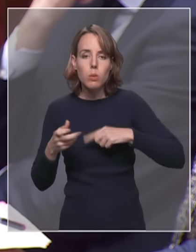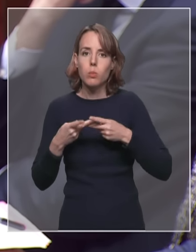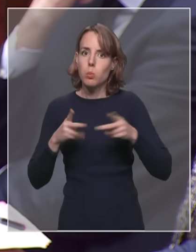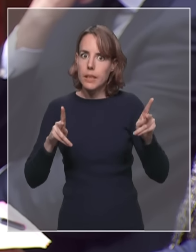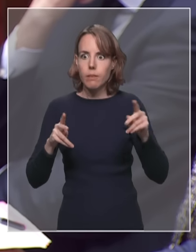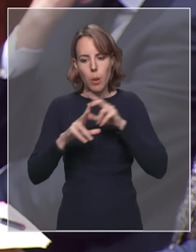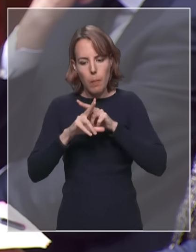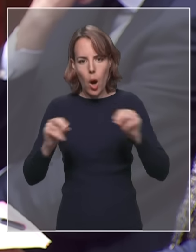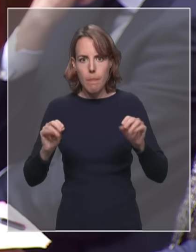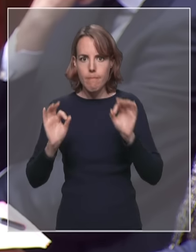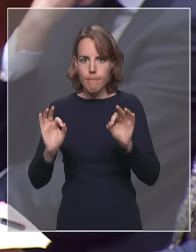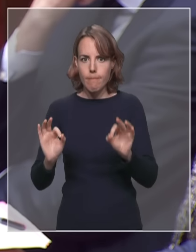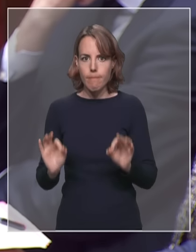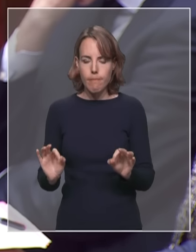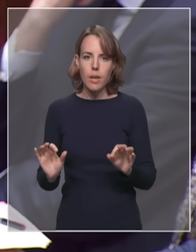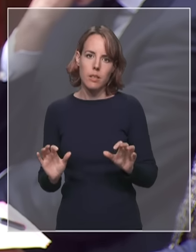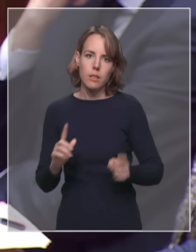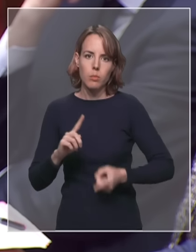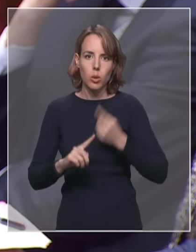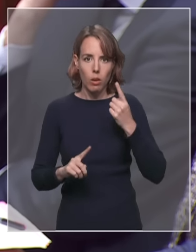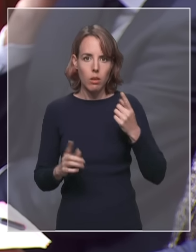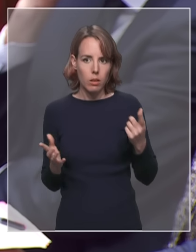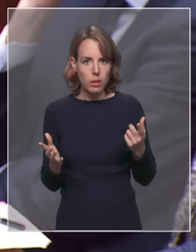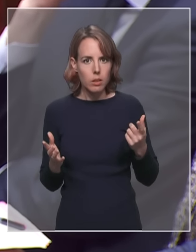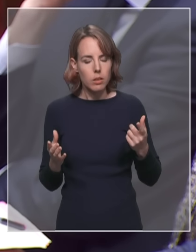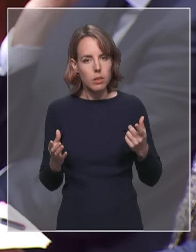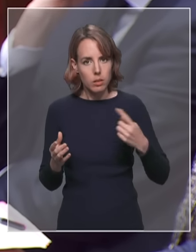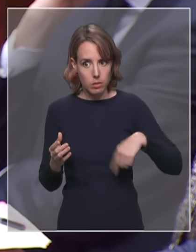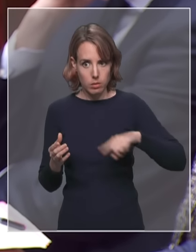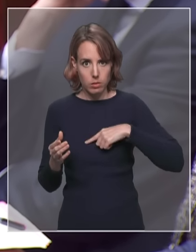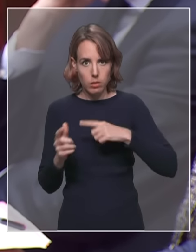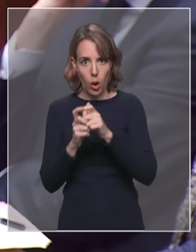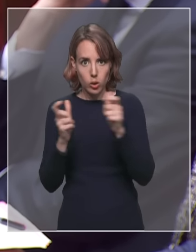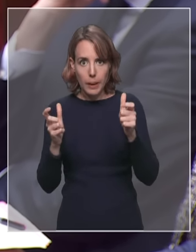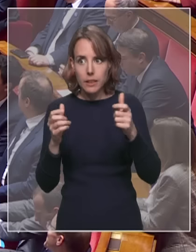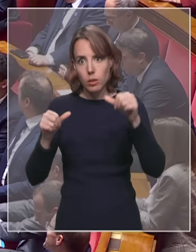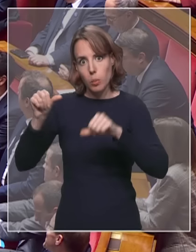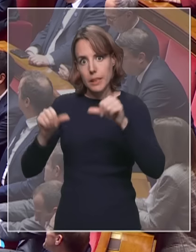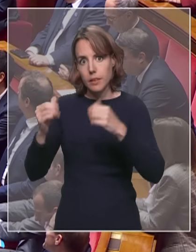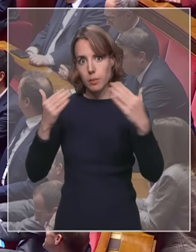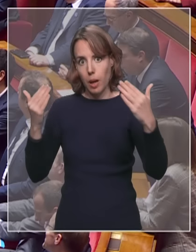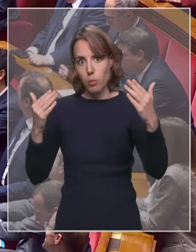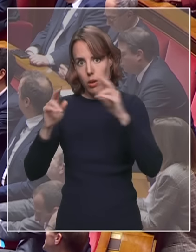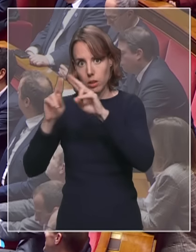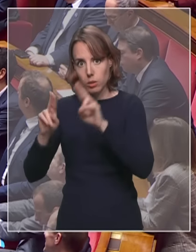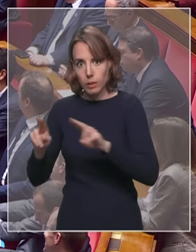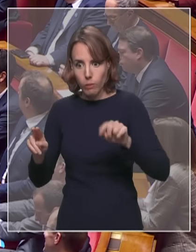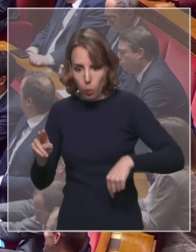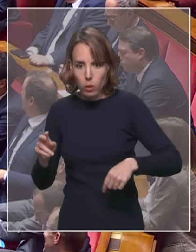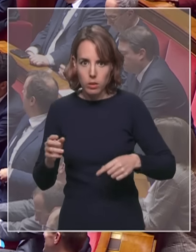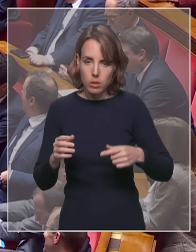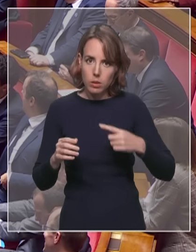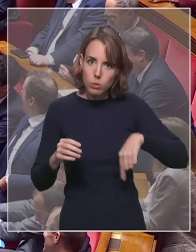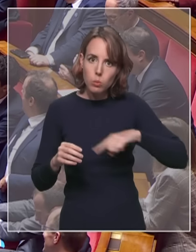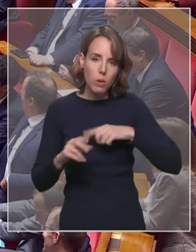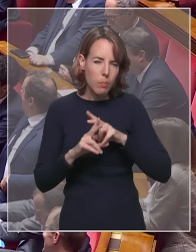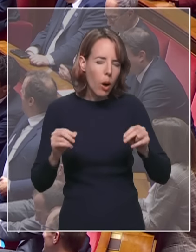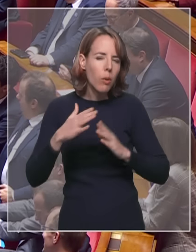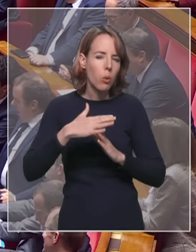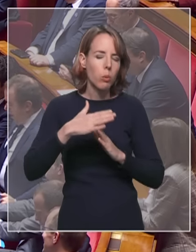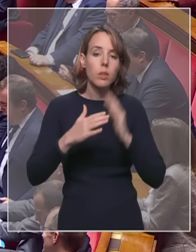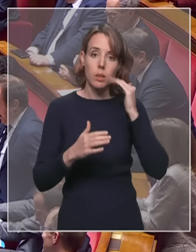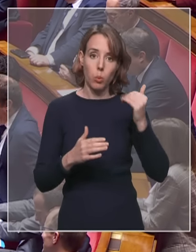protéger la nation entière et donner les possibilités à nos entreprises d'être compétitives demain. C'est pour ça que nous avons proposé un budget